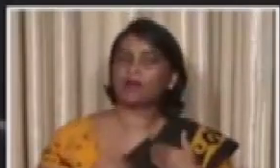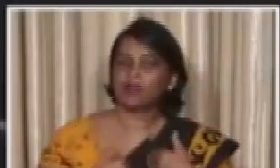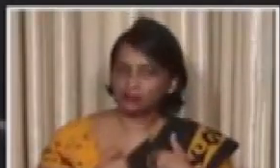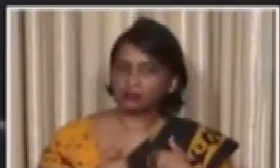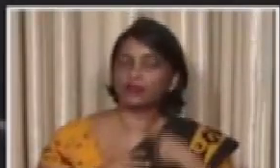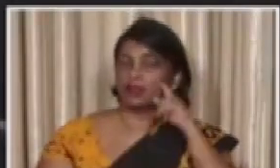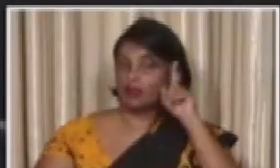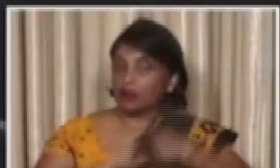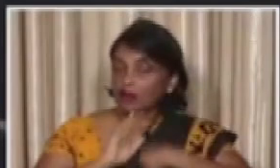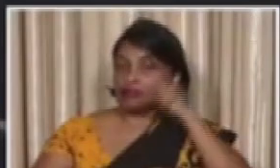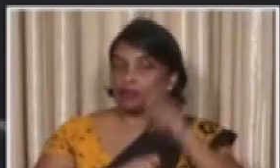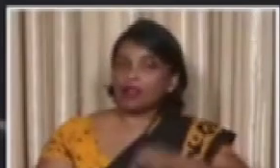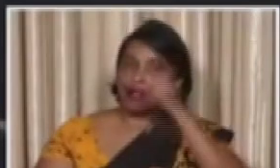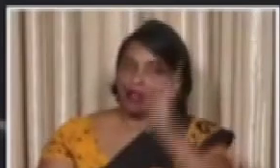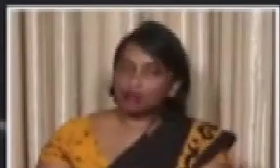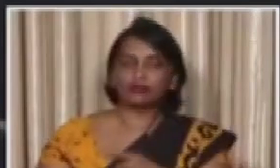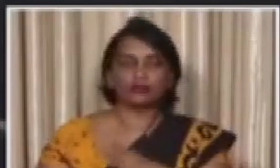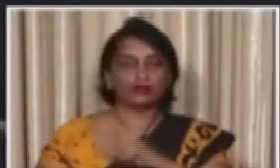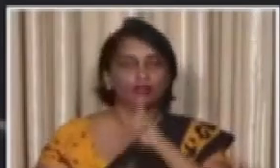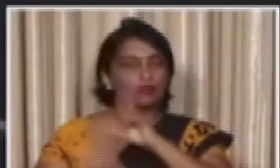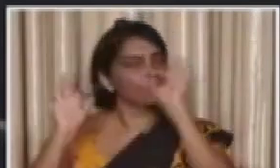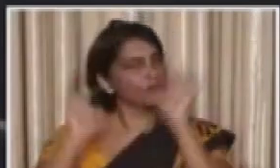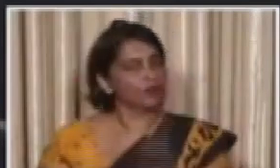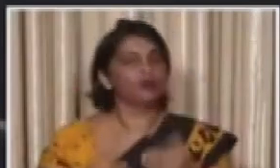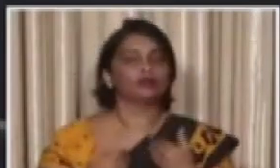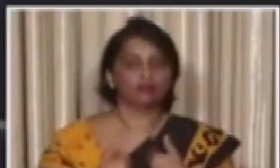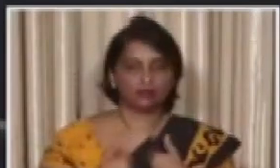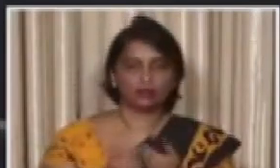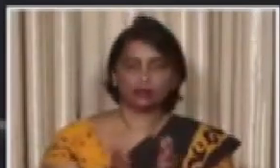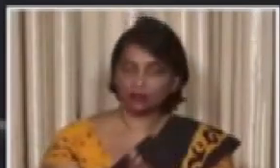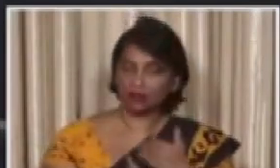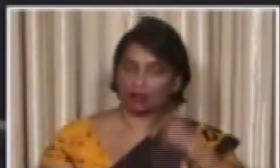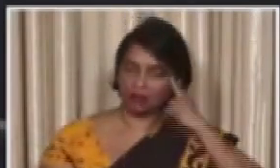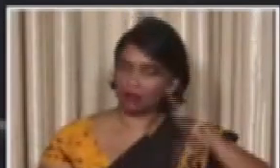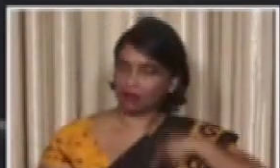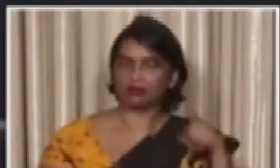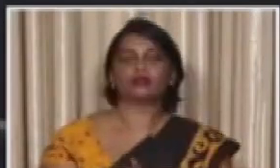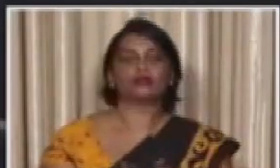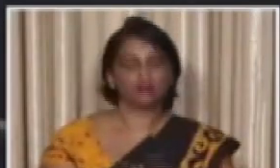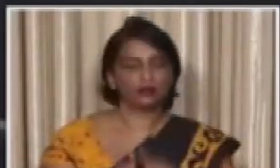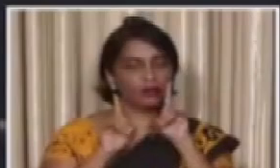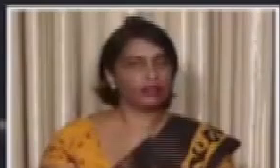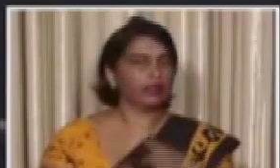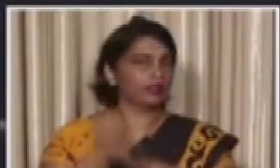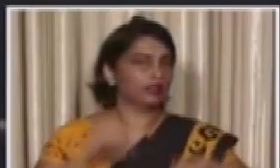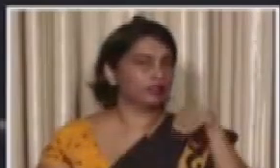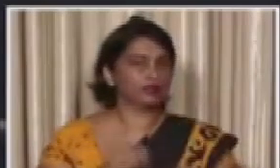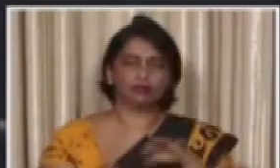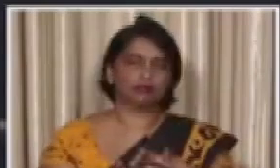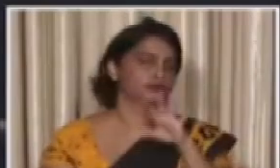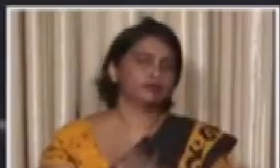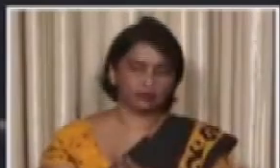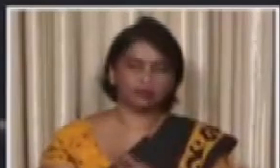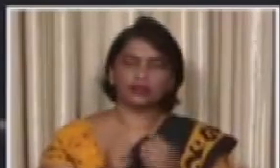අපේ ජනතාවගේ අවසරයකින් සහ අනුදැනමකින් තොරව මාහට මගේ අභිමතය පරිදි මෙවැනි දේශපාලන තීන්දුවක්